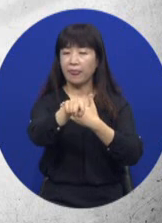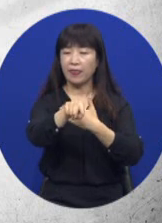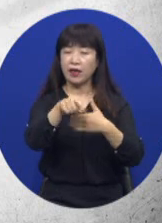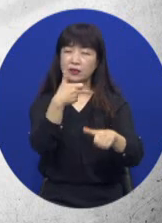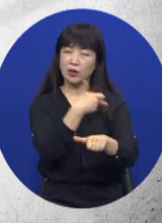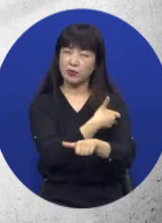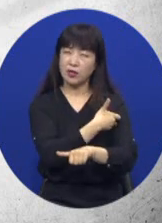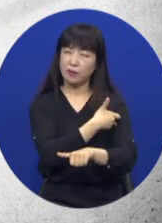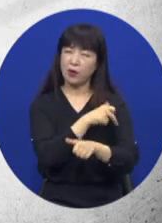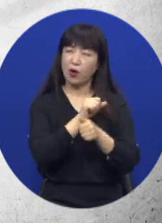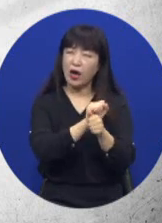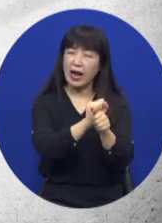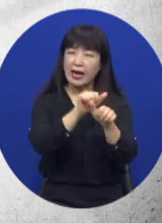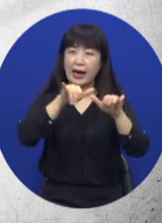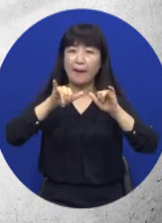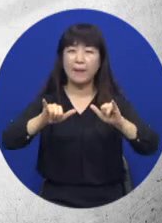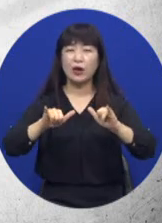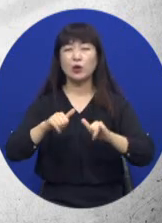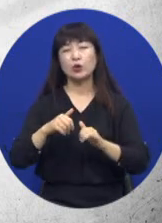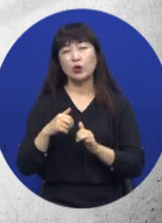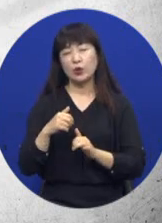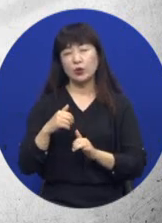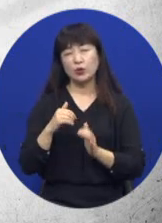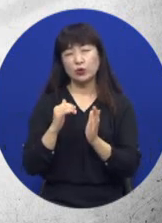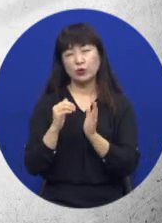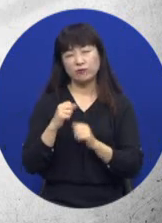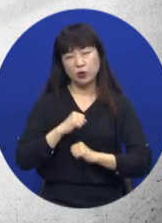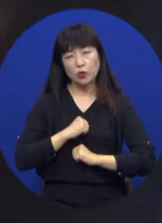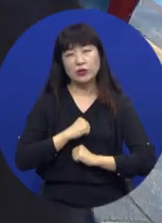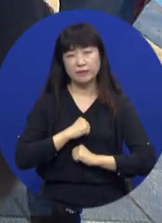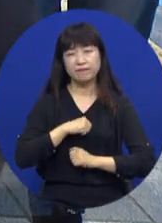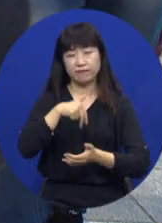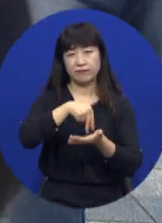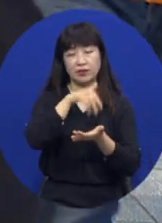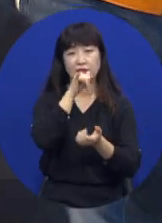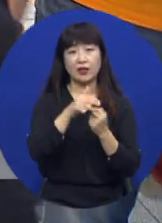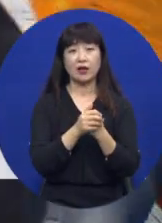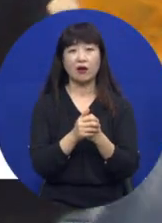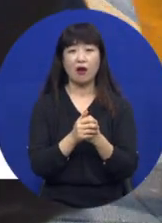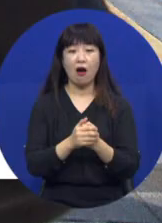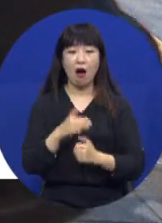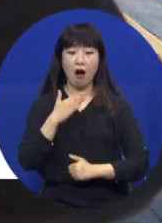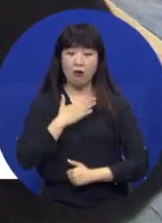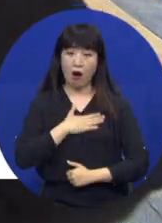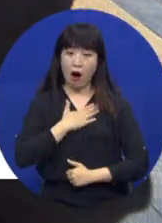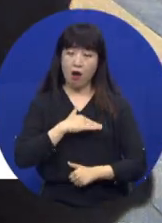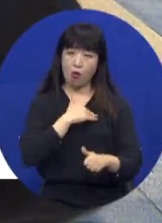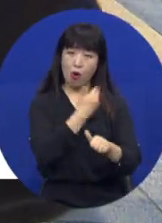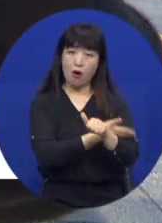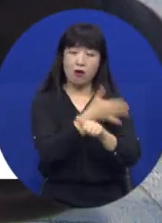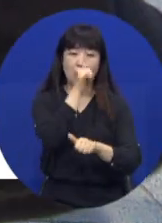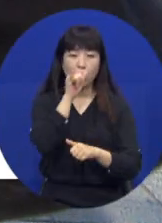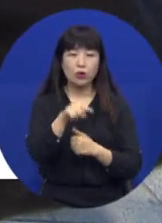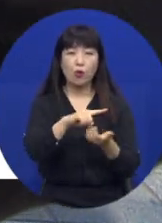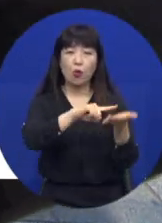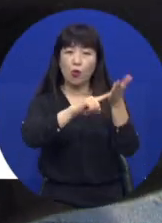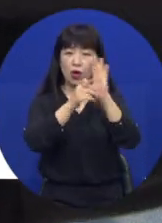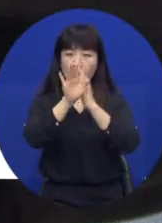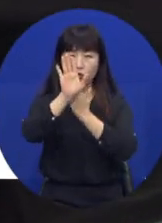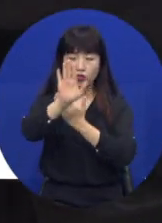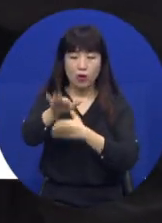영향을 미칠까 봐 조심스러웠다 고 해명했습니다 r 벌레가 있고 그걸 을 공개 라 하고 나서